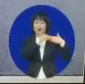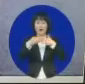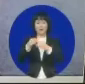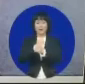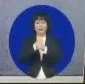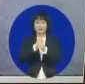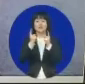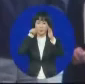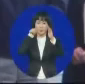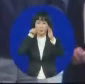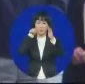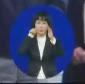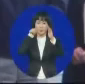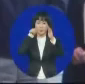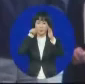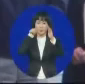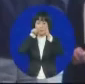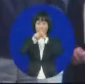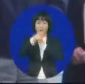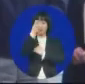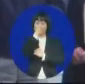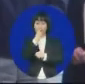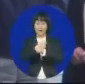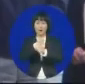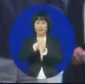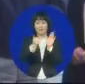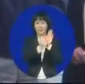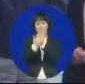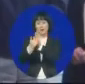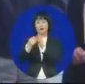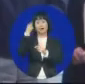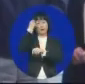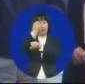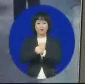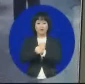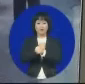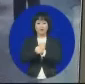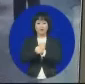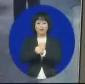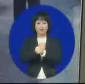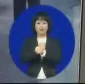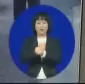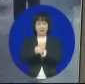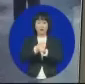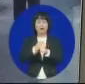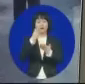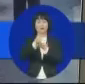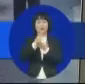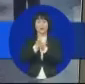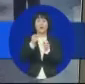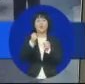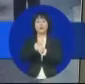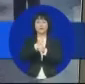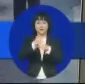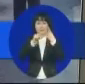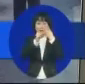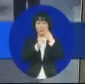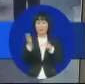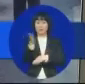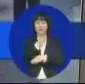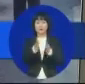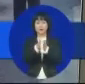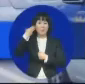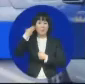현장에 나가 원인을 분석하고 예방 대책을 수립하는 교통사망사고 현장 임장 제를 지난해 4월부터 실시해